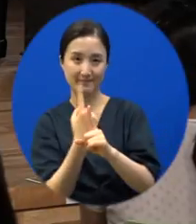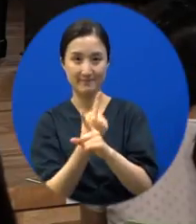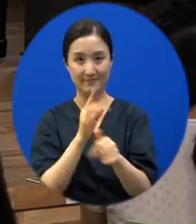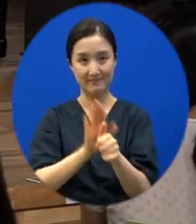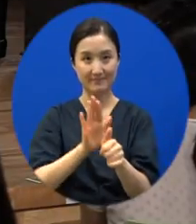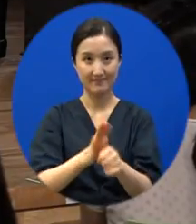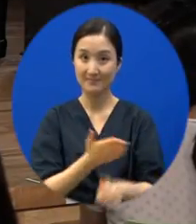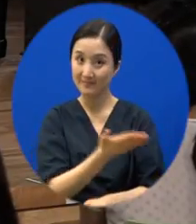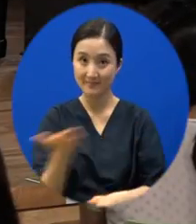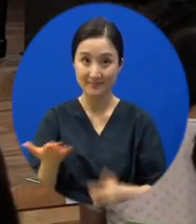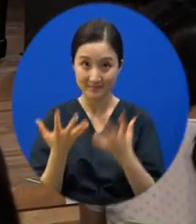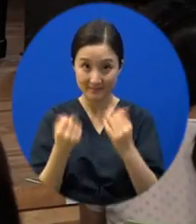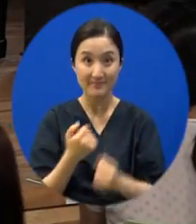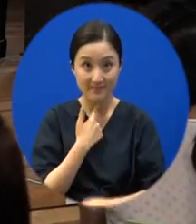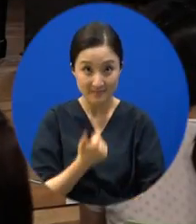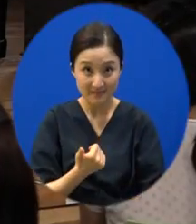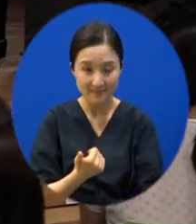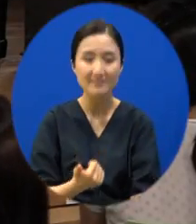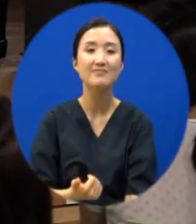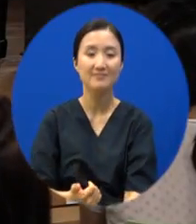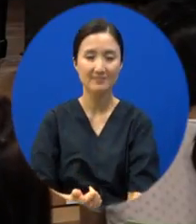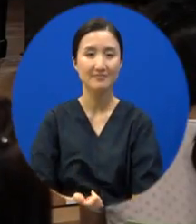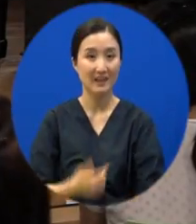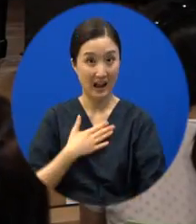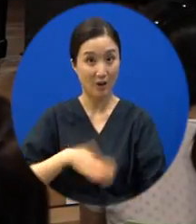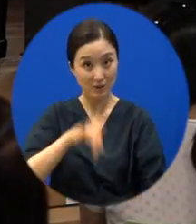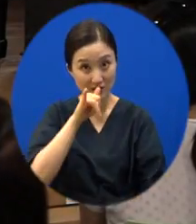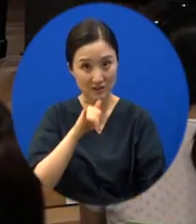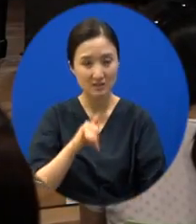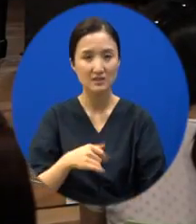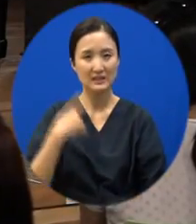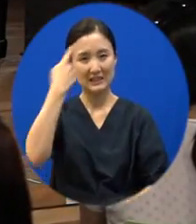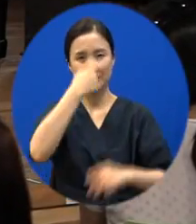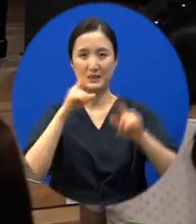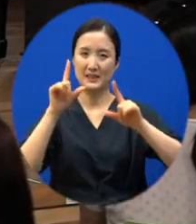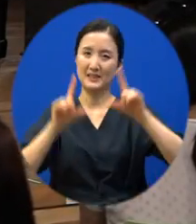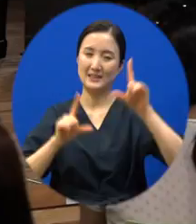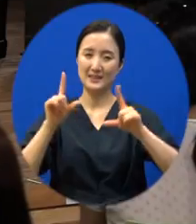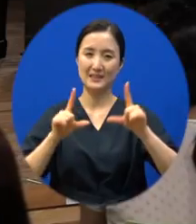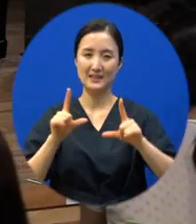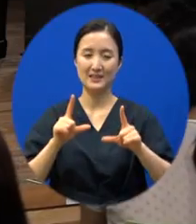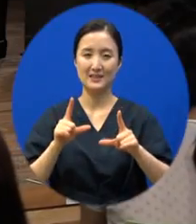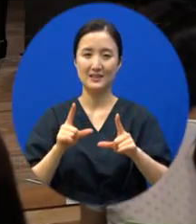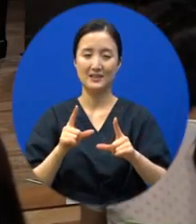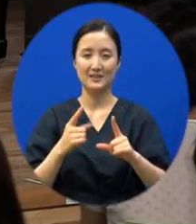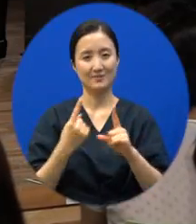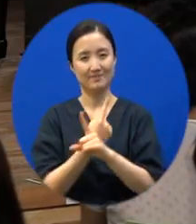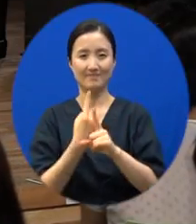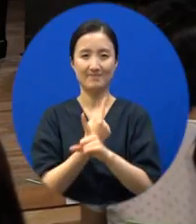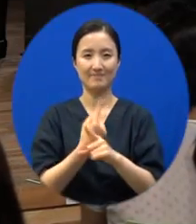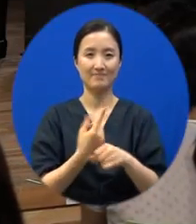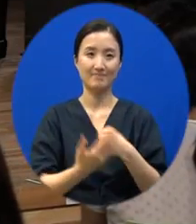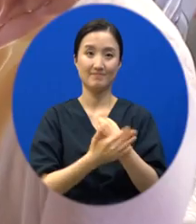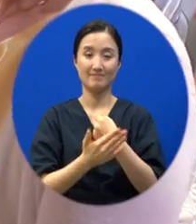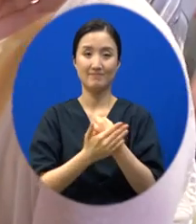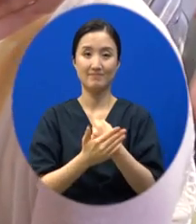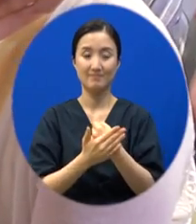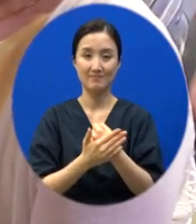네. 보통 이미지 컨설팅이 어떤 분들이 받고 있다고 알고 계세요? 이미지 컨설팅.